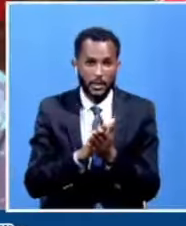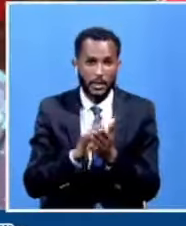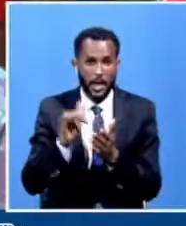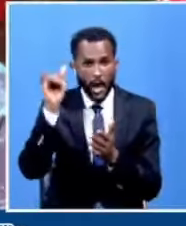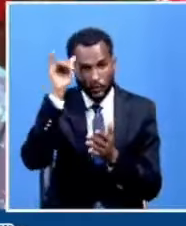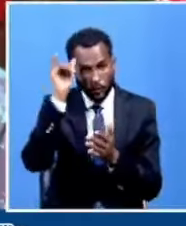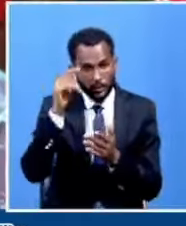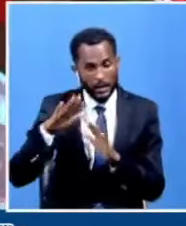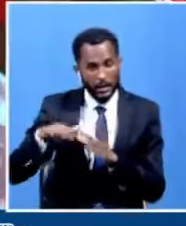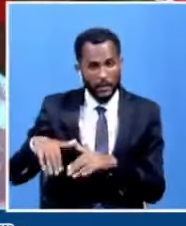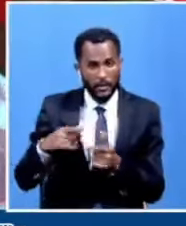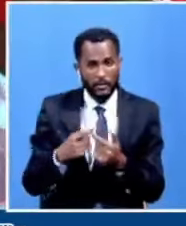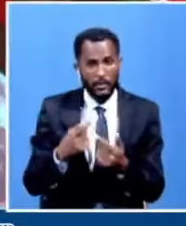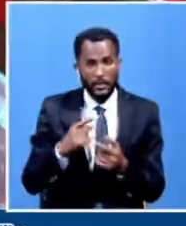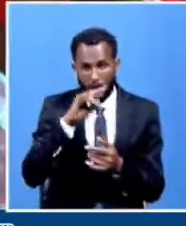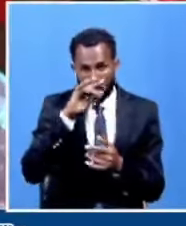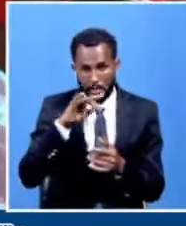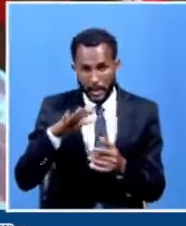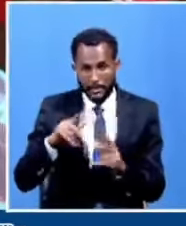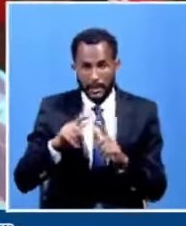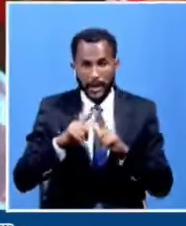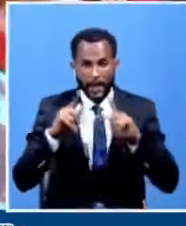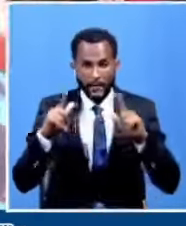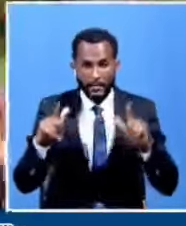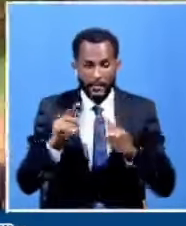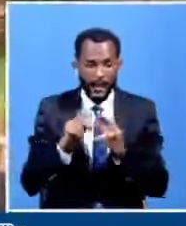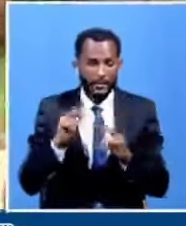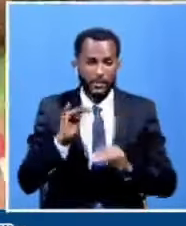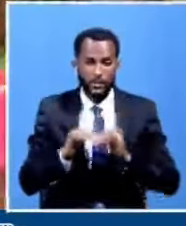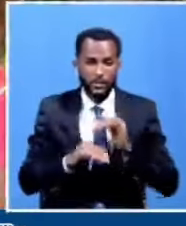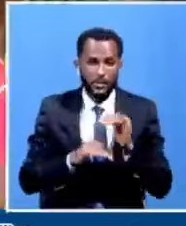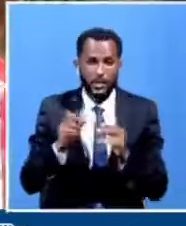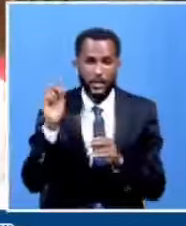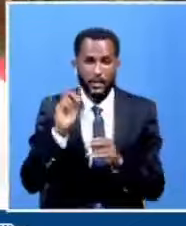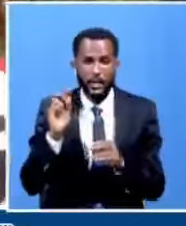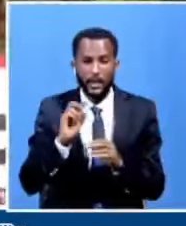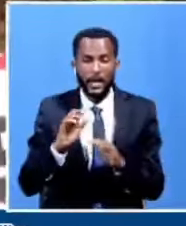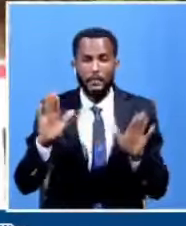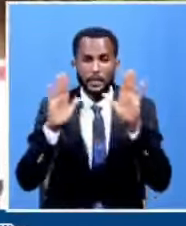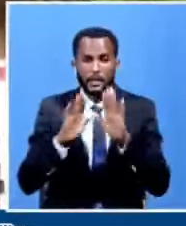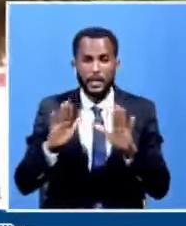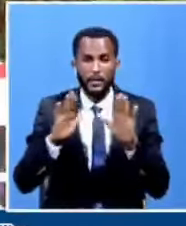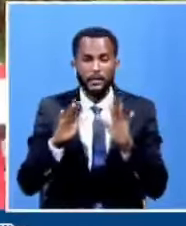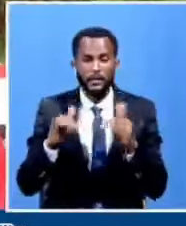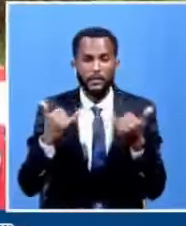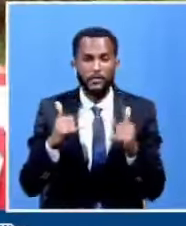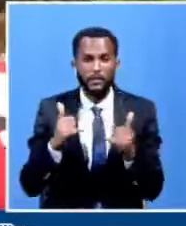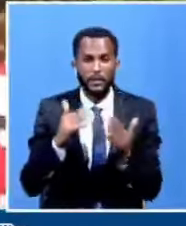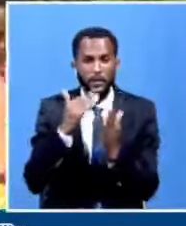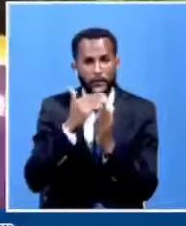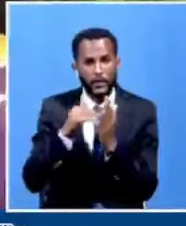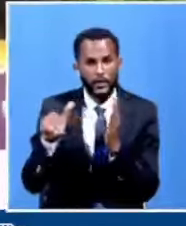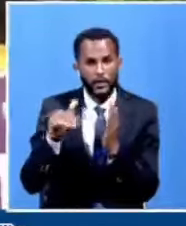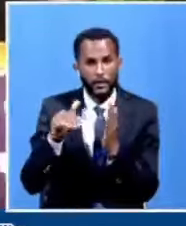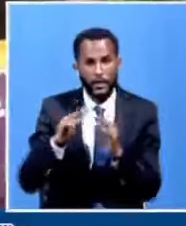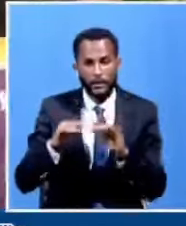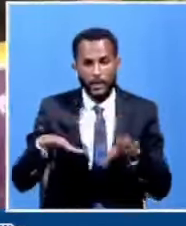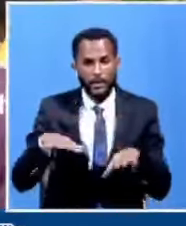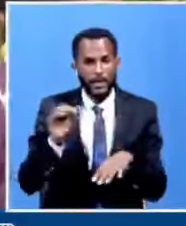እዚኣ እውን ካብ ህፃኑ ስ ዓብይ ይሰርሖ ብጣዕሚ ተፃቢብ ከዓ ክትሰርሕ ቀዳም ሰንቤት እኳ ጌም ንገብረውሲ ፍርቂ ሜዳ ኢና ፍርቂ ሜዳ ለ